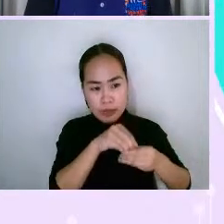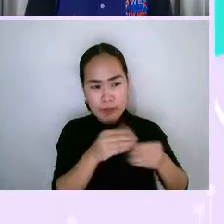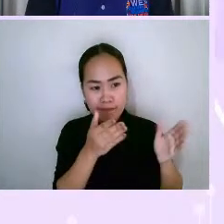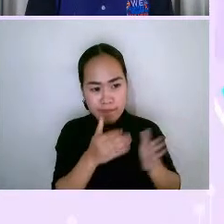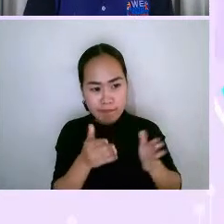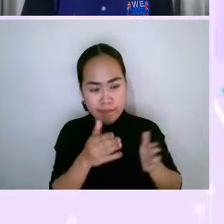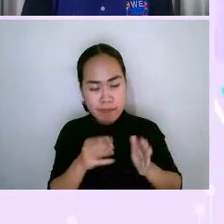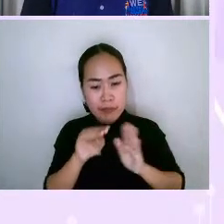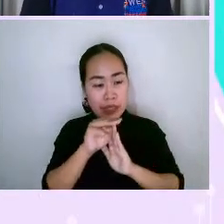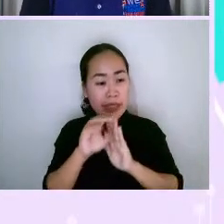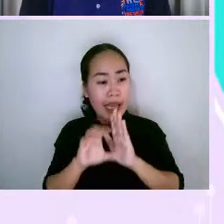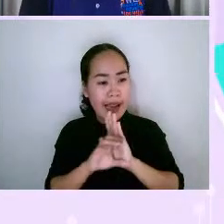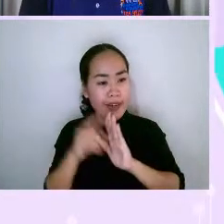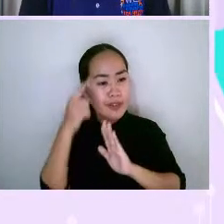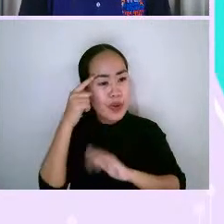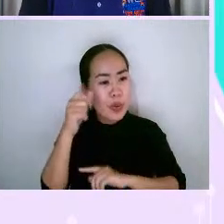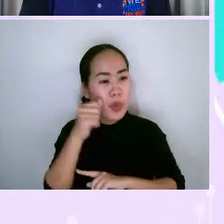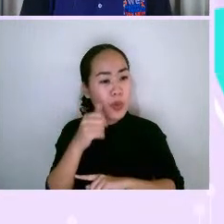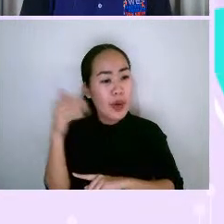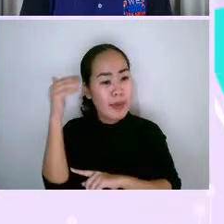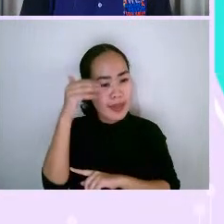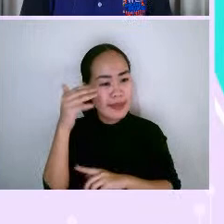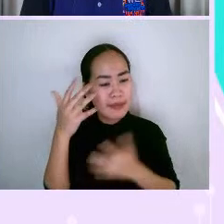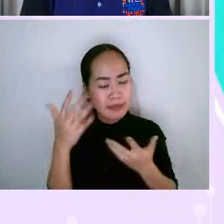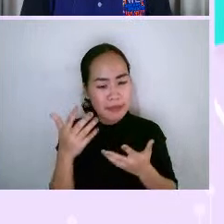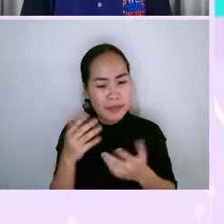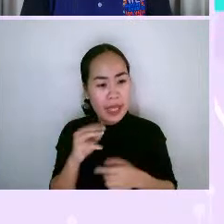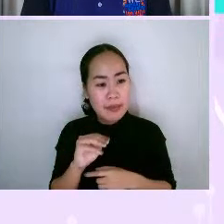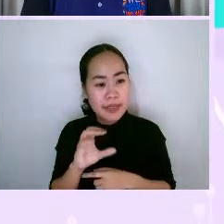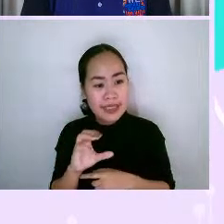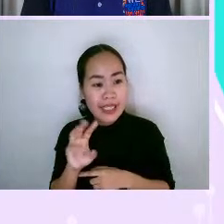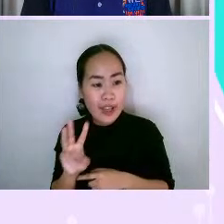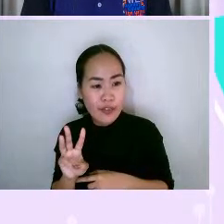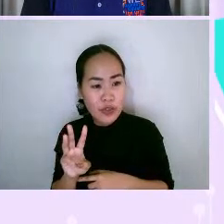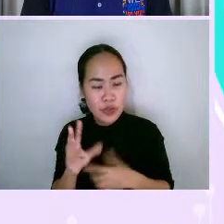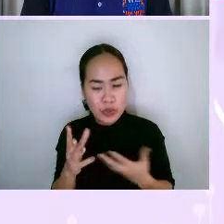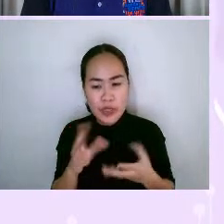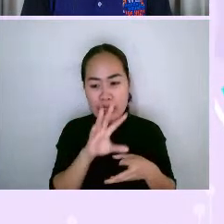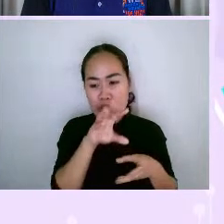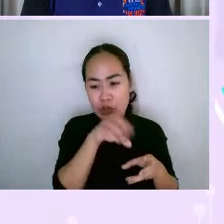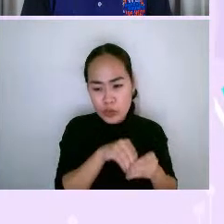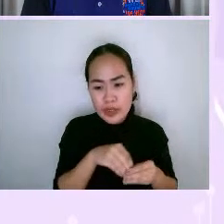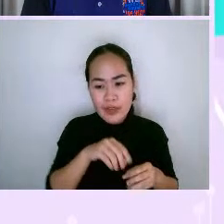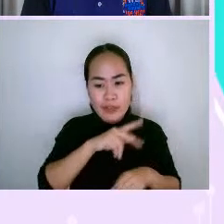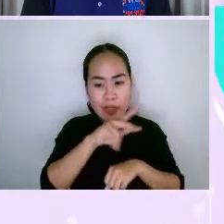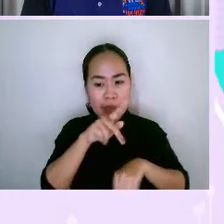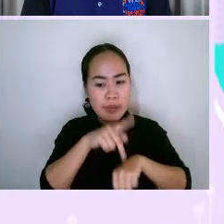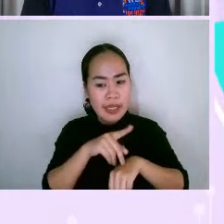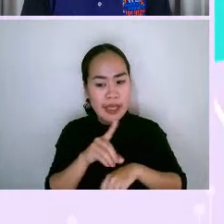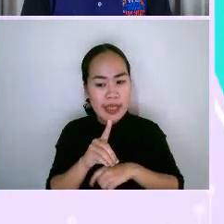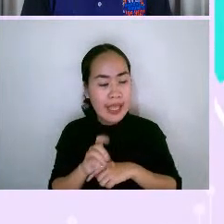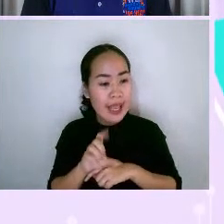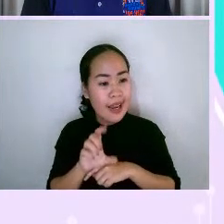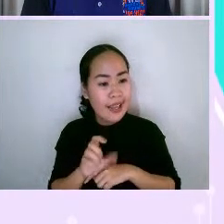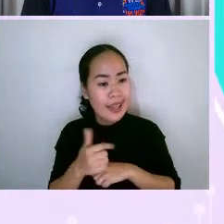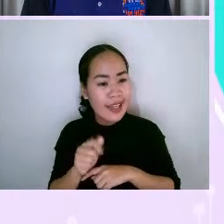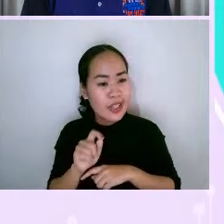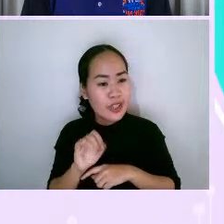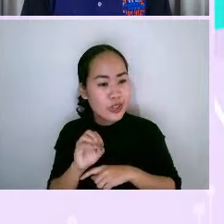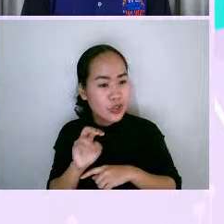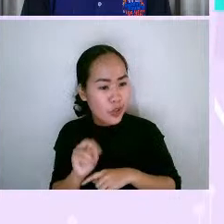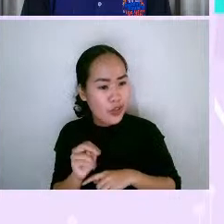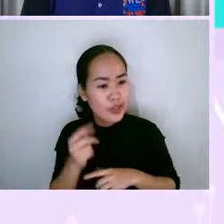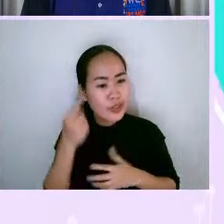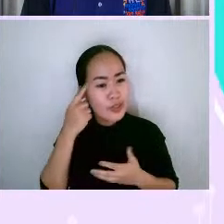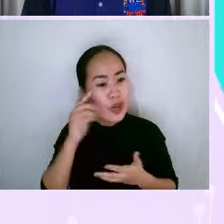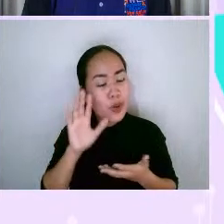Carta of Women or MCW at naging bahagi ng Philippine Delegation to the United Nations Commission on the Status of